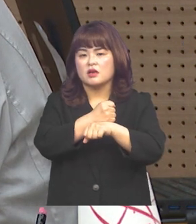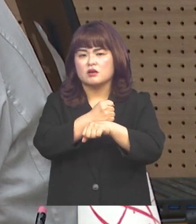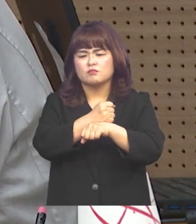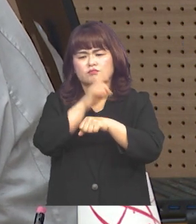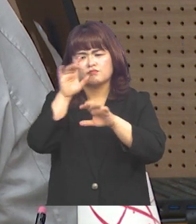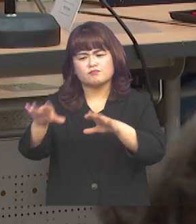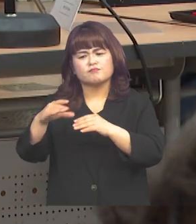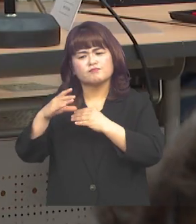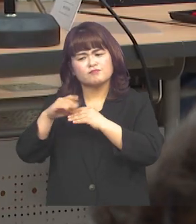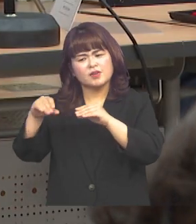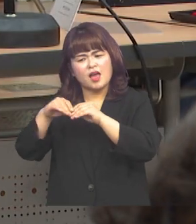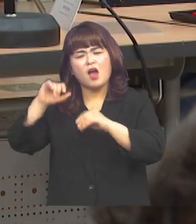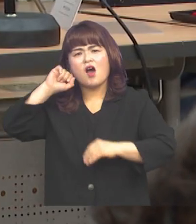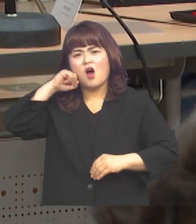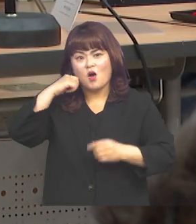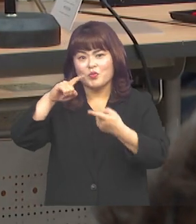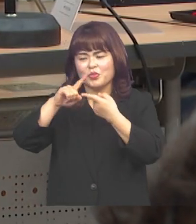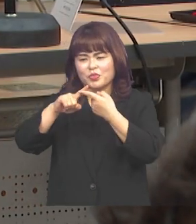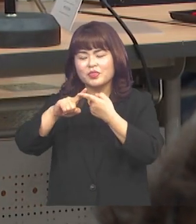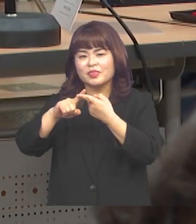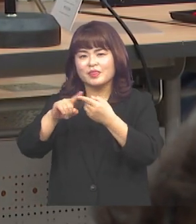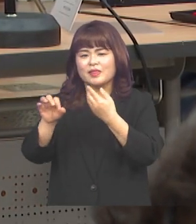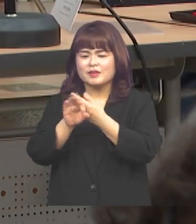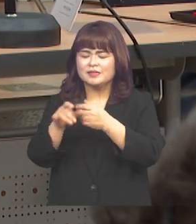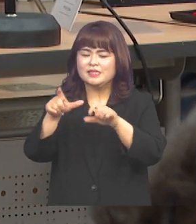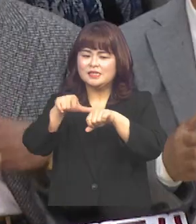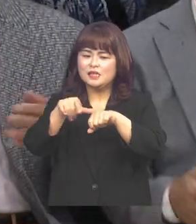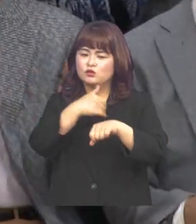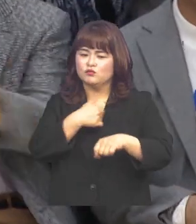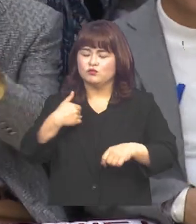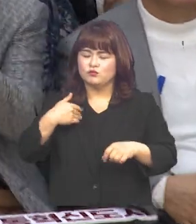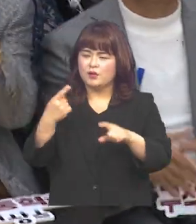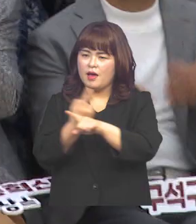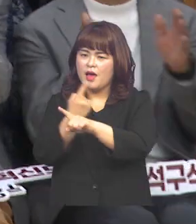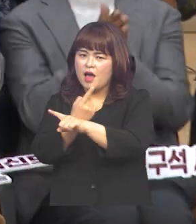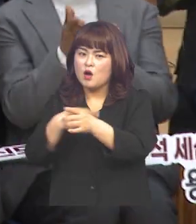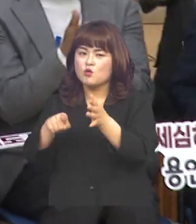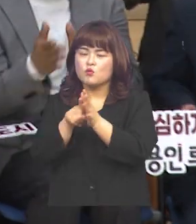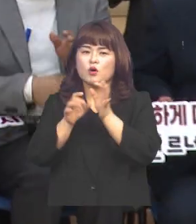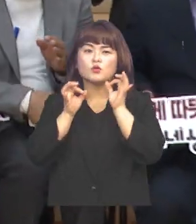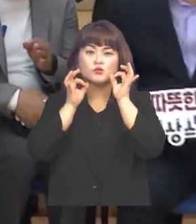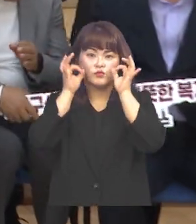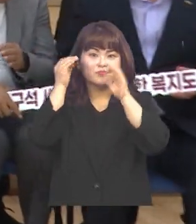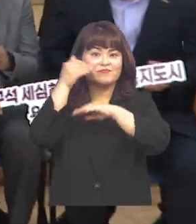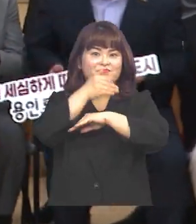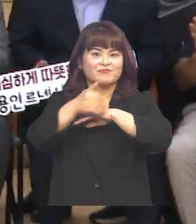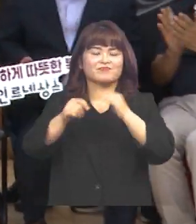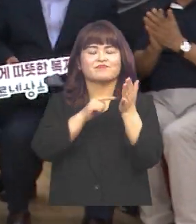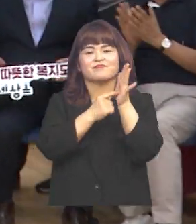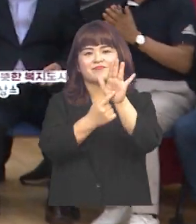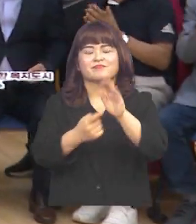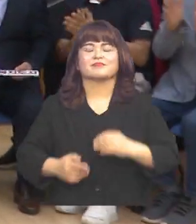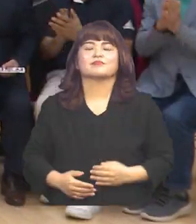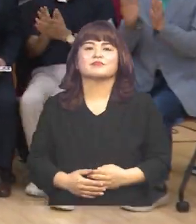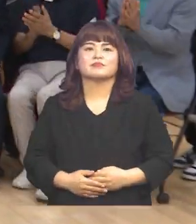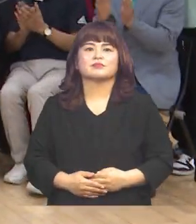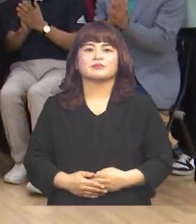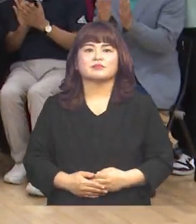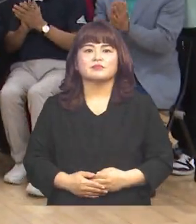처리하고 당장 해법을 찾는 건 쉽지 않더라도 시간을 갖고 개선할 수 있는 방법을 궁리하겠다고